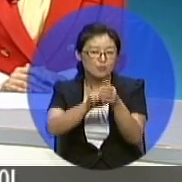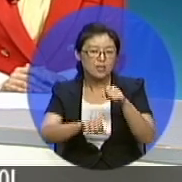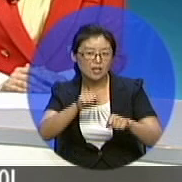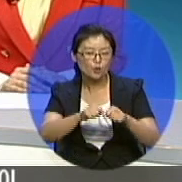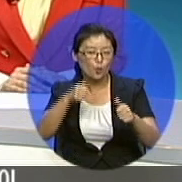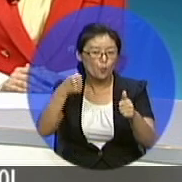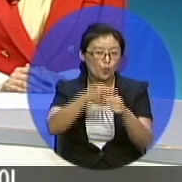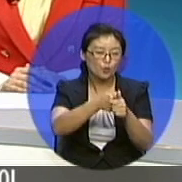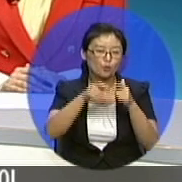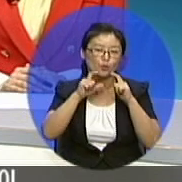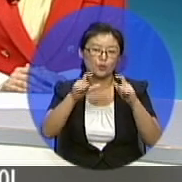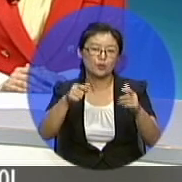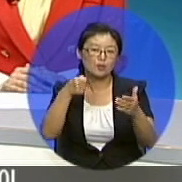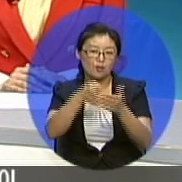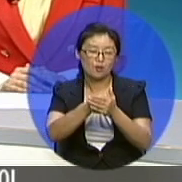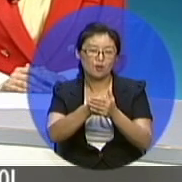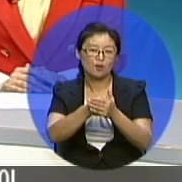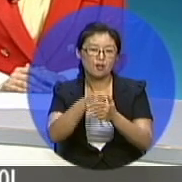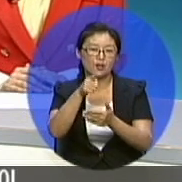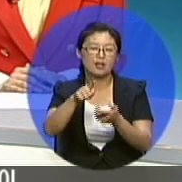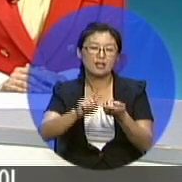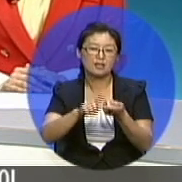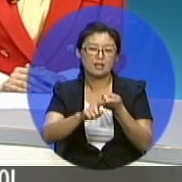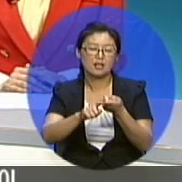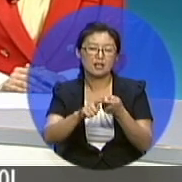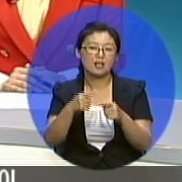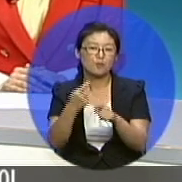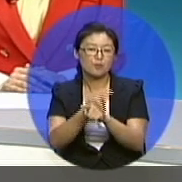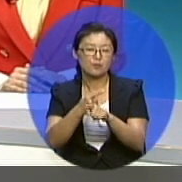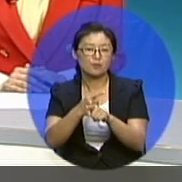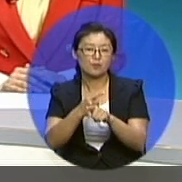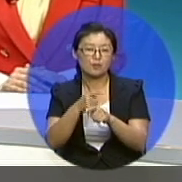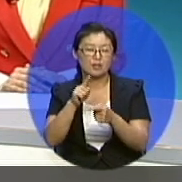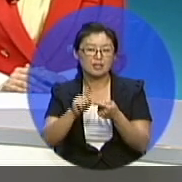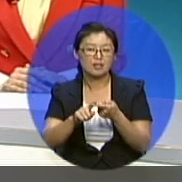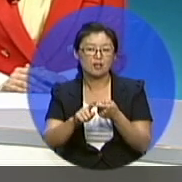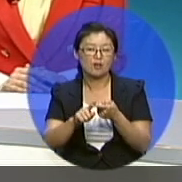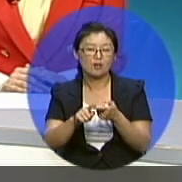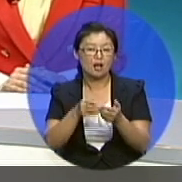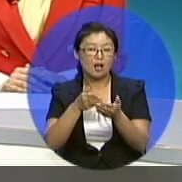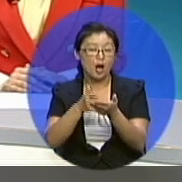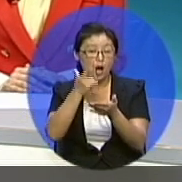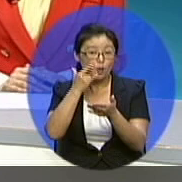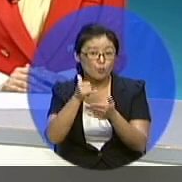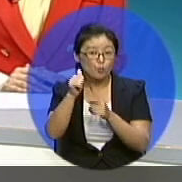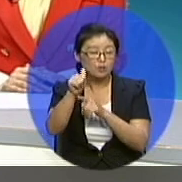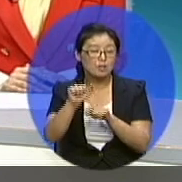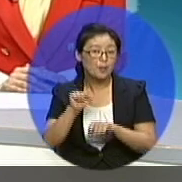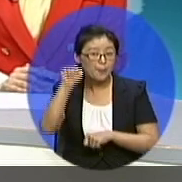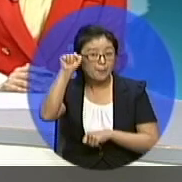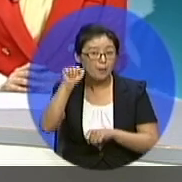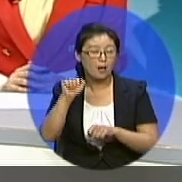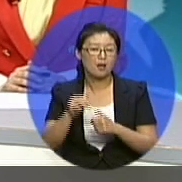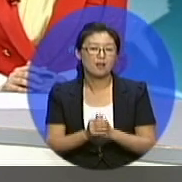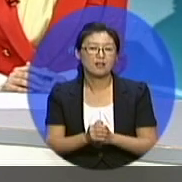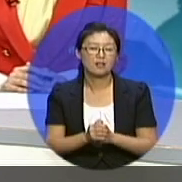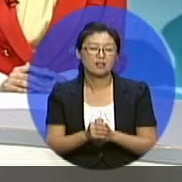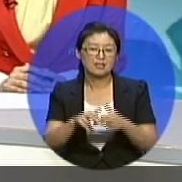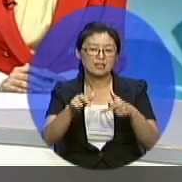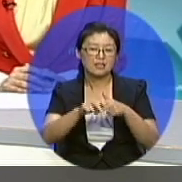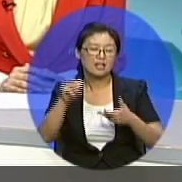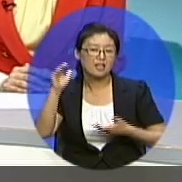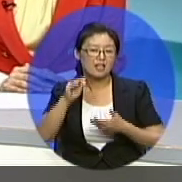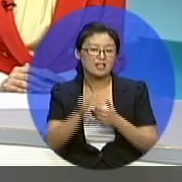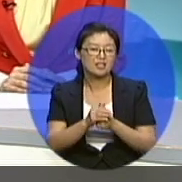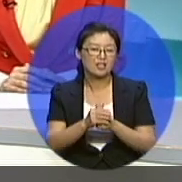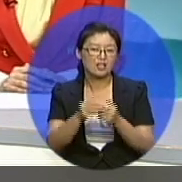이 비교육적 방법으로 대응할 것을 제안했다는 사실이 알려진 후 학부모들이 반발하고 나섰습니다. 장애 학생